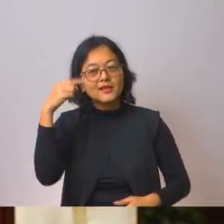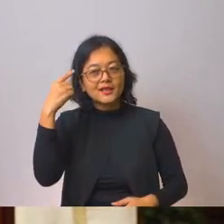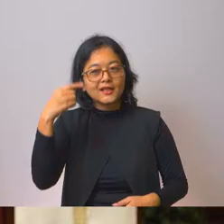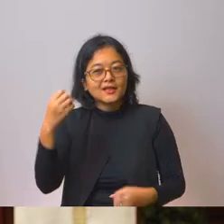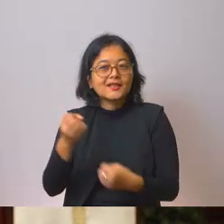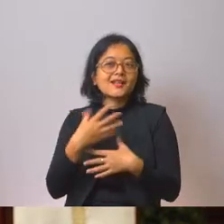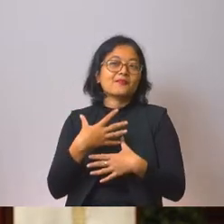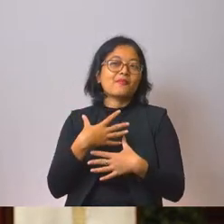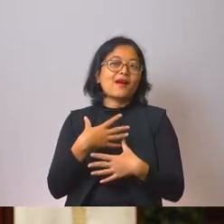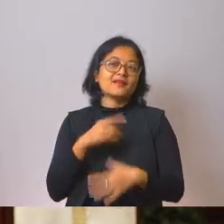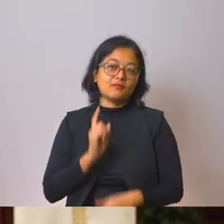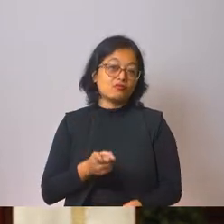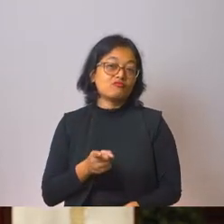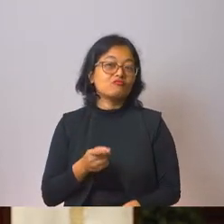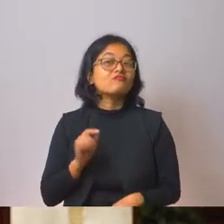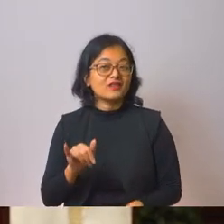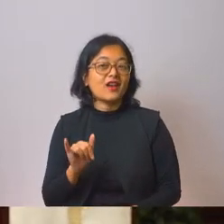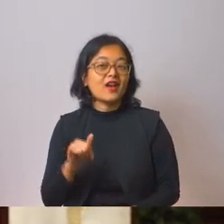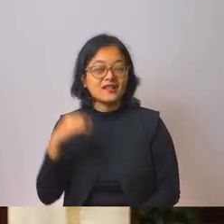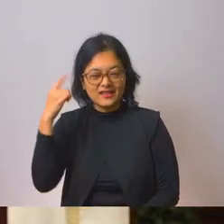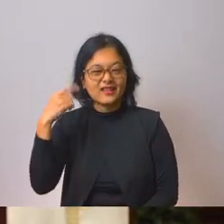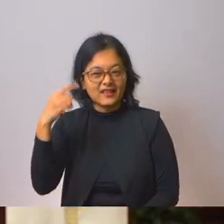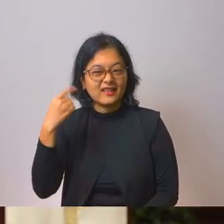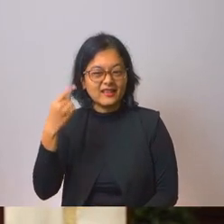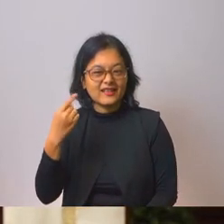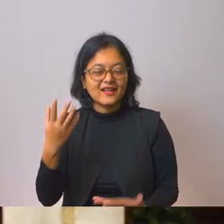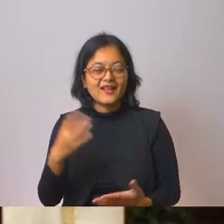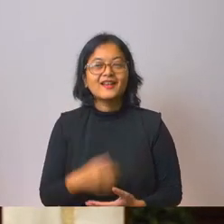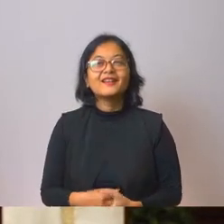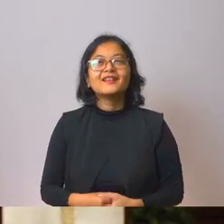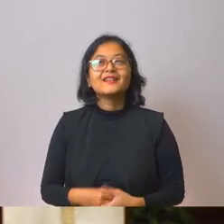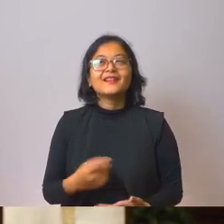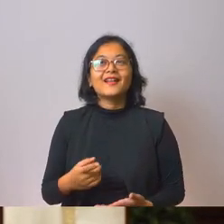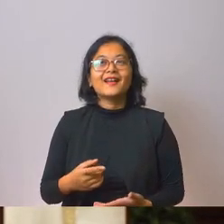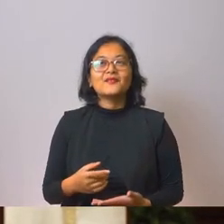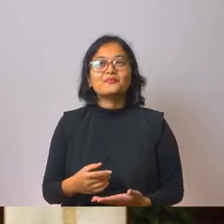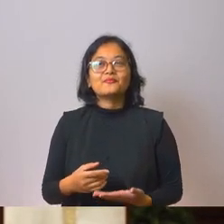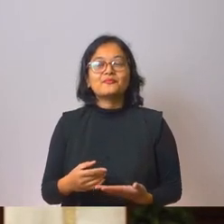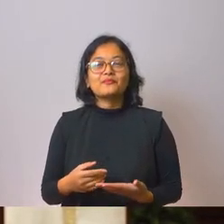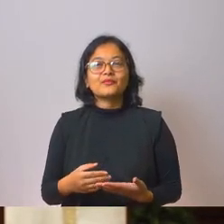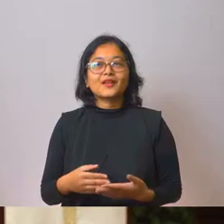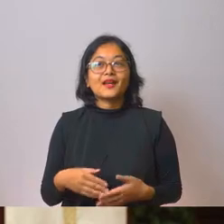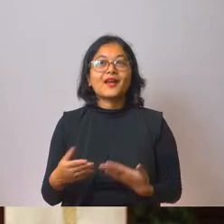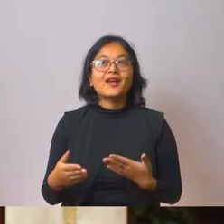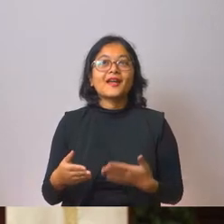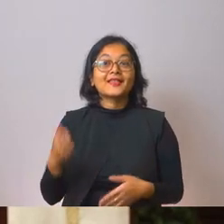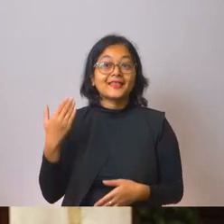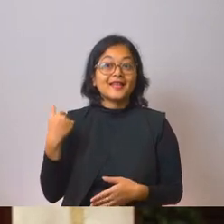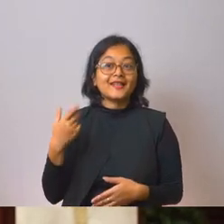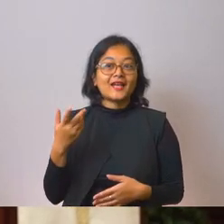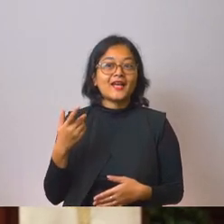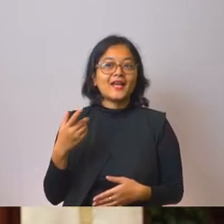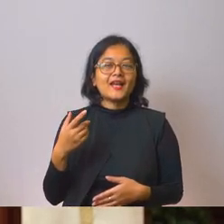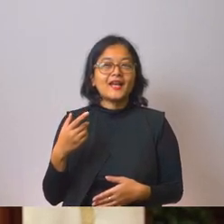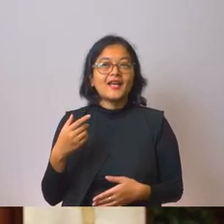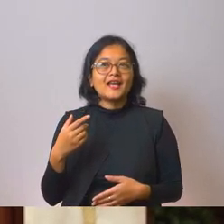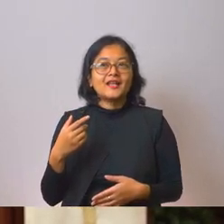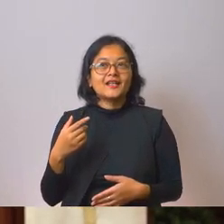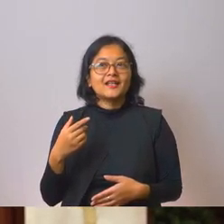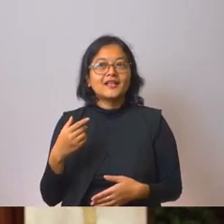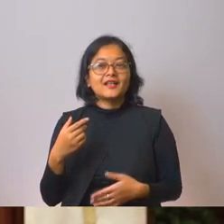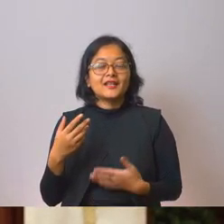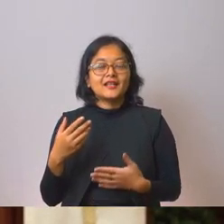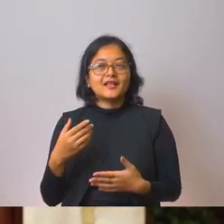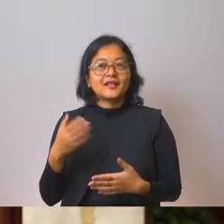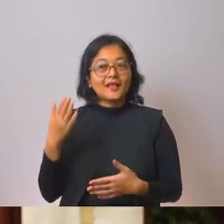dalam beragam bentuk. Yang kita bisa mengambil kesimpulan, sekali lagi saya menarik beberapa kalimat dari awal tadi, bahwa anak-anak seringkali